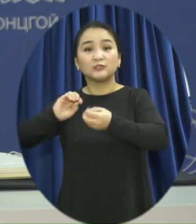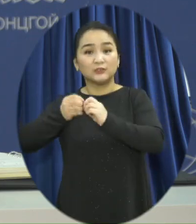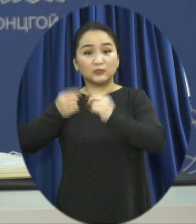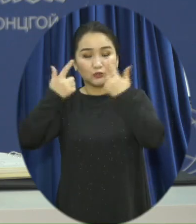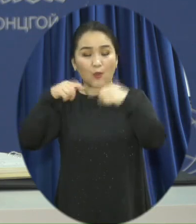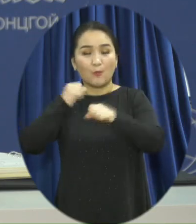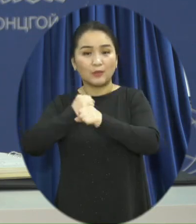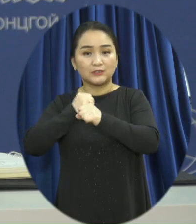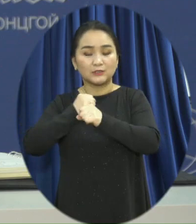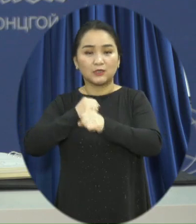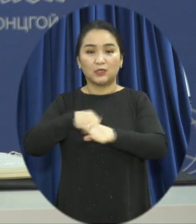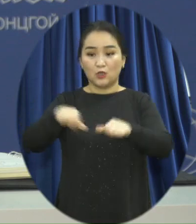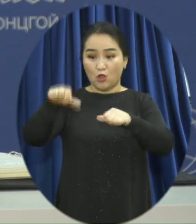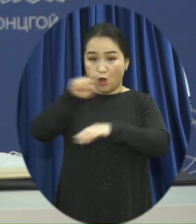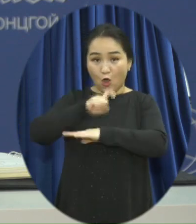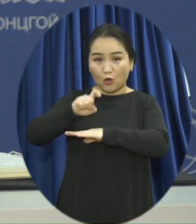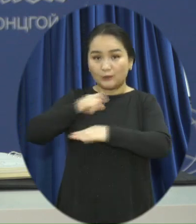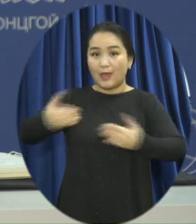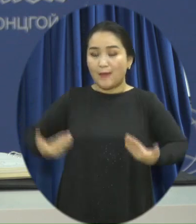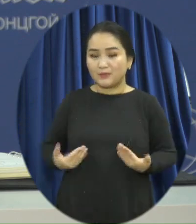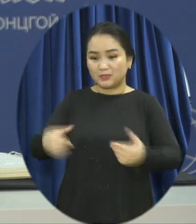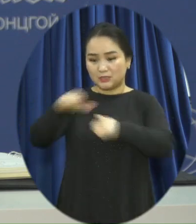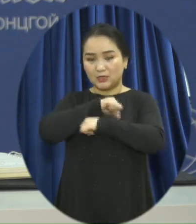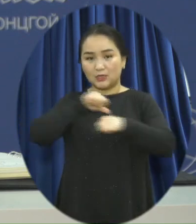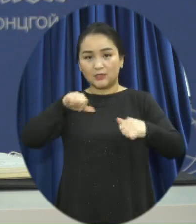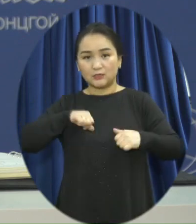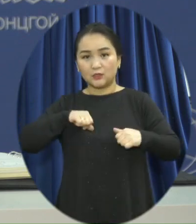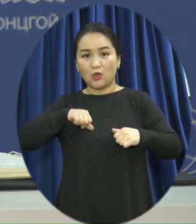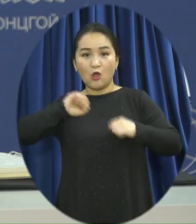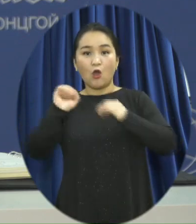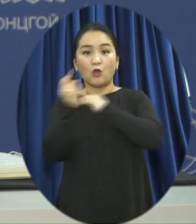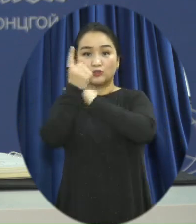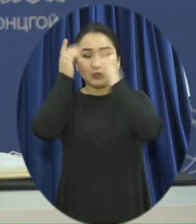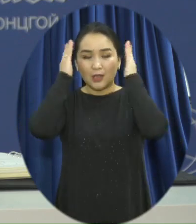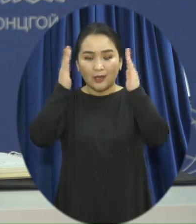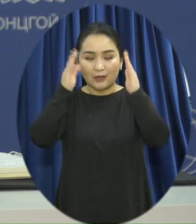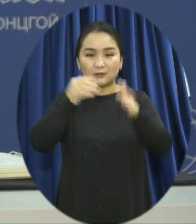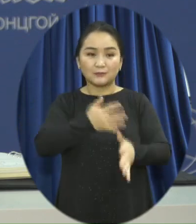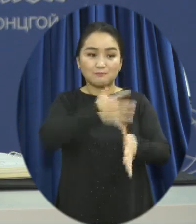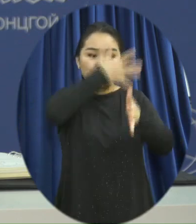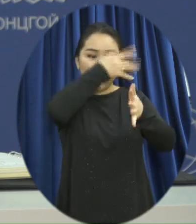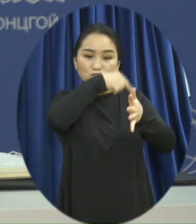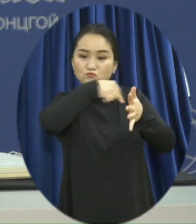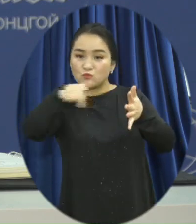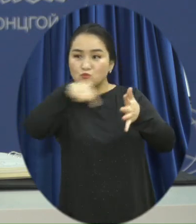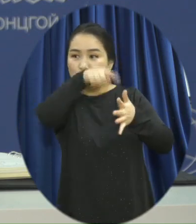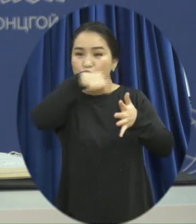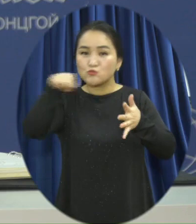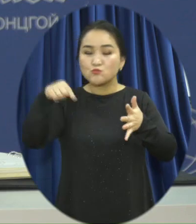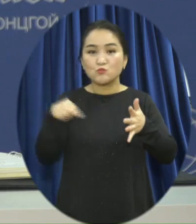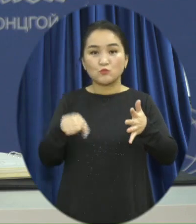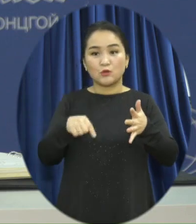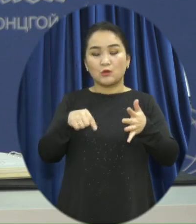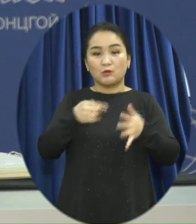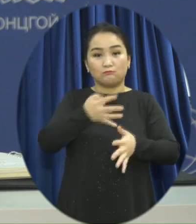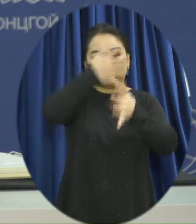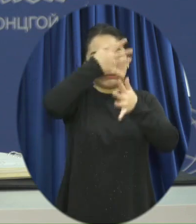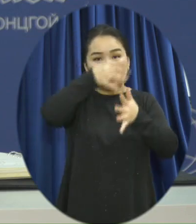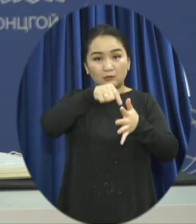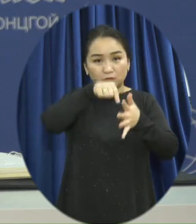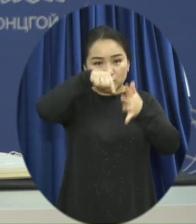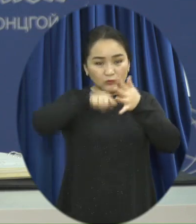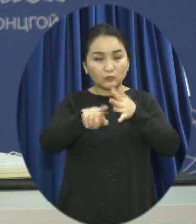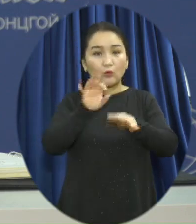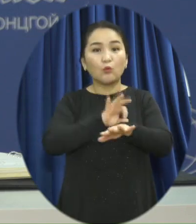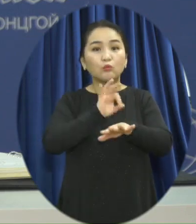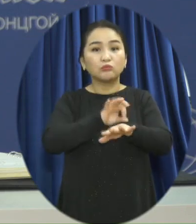ард иргэд онцгой анхаарах, гадуур дотор явах, ялангуяа одоо орц дамжсан тэр халдварууд орон сууцнд гарч байгаа